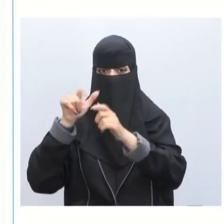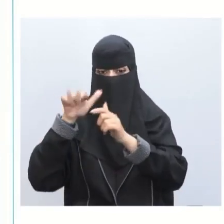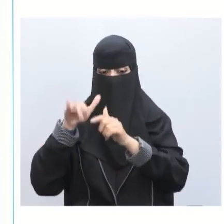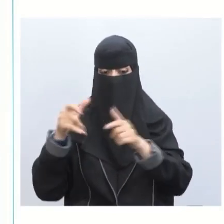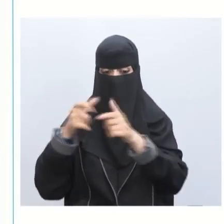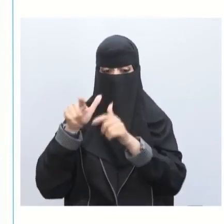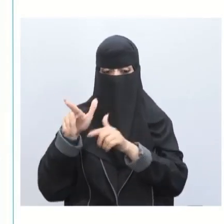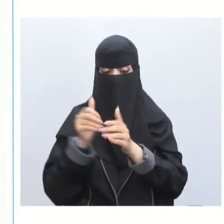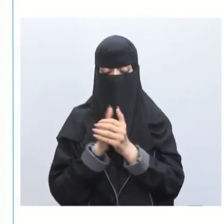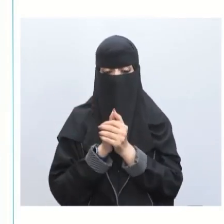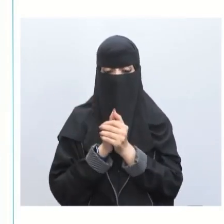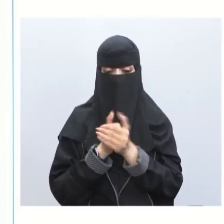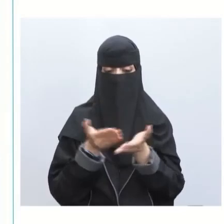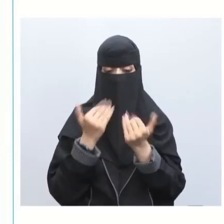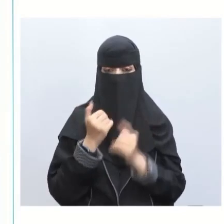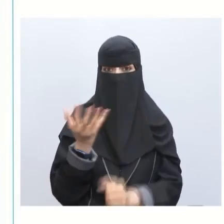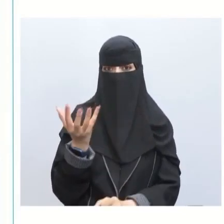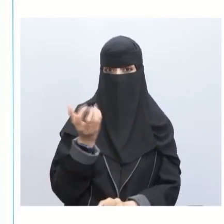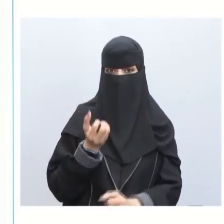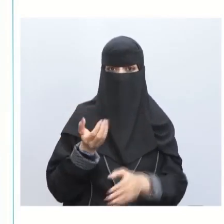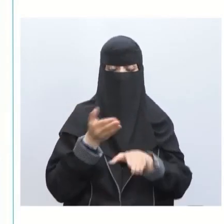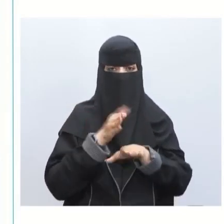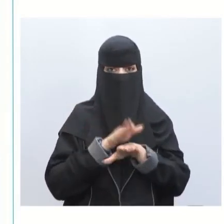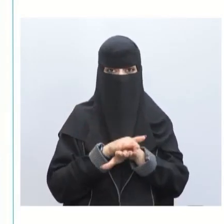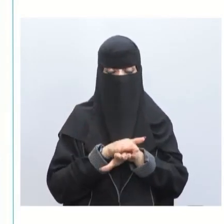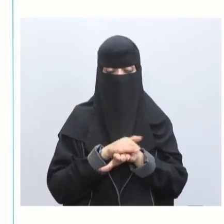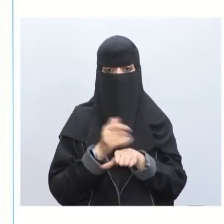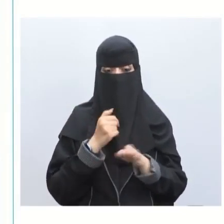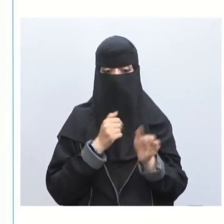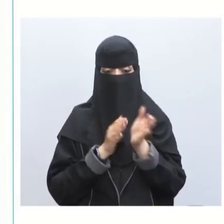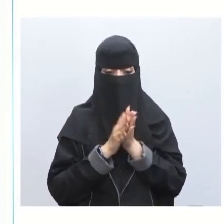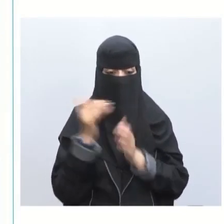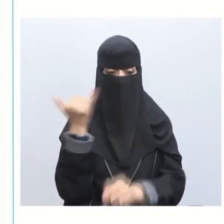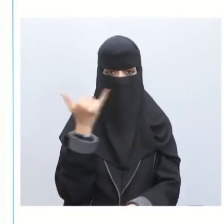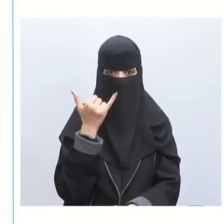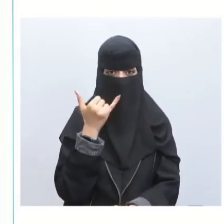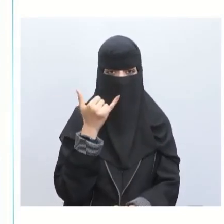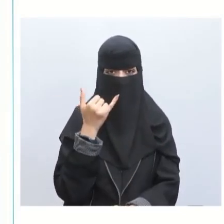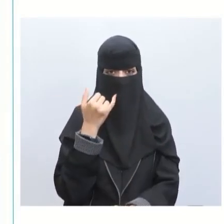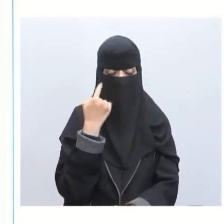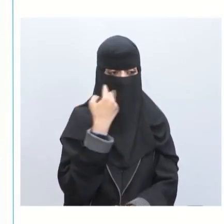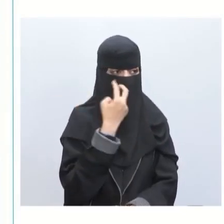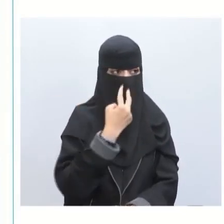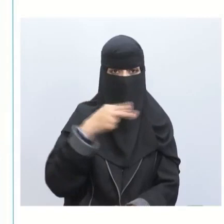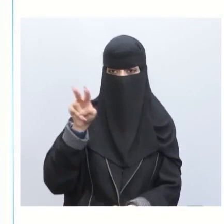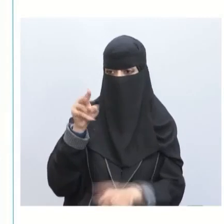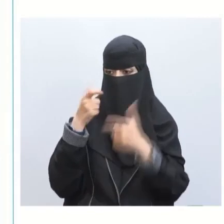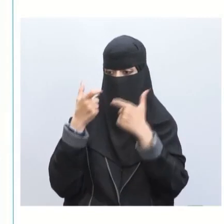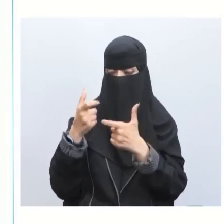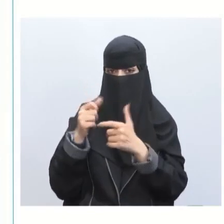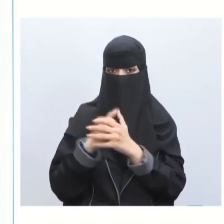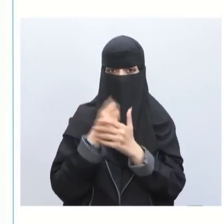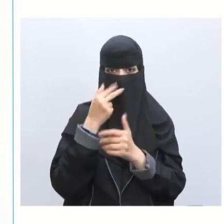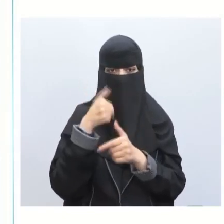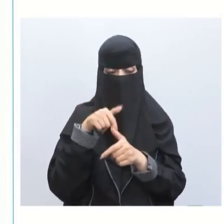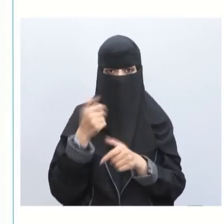الانتماء لها الخامس الحصول على الاهتمام